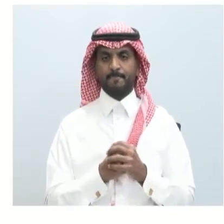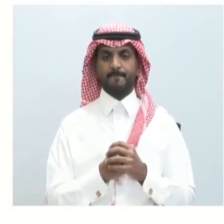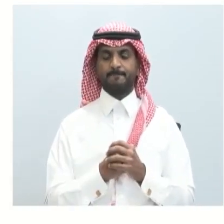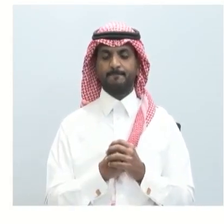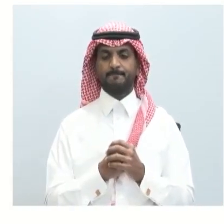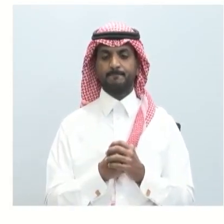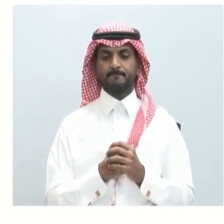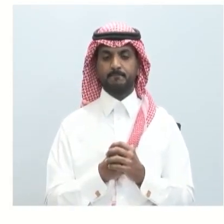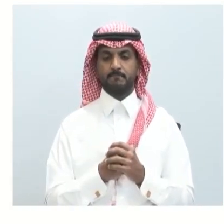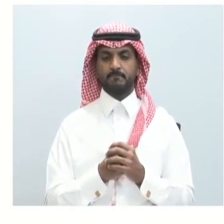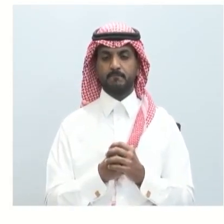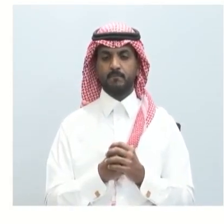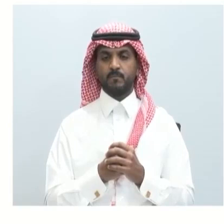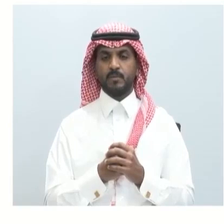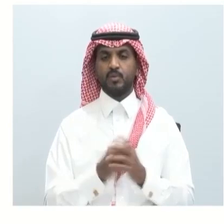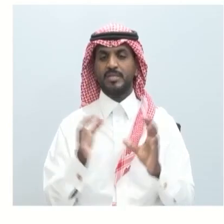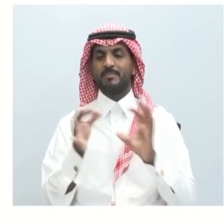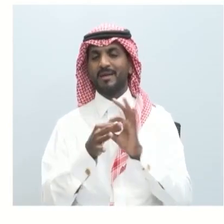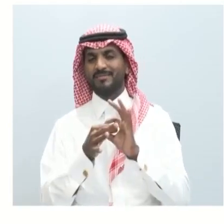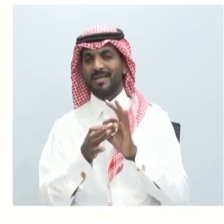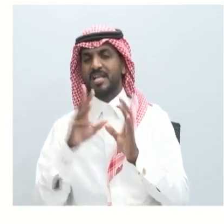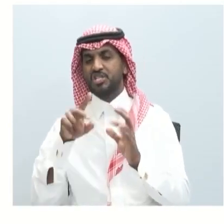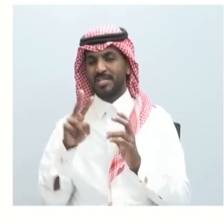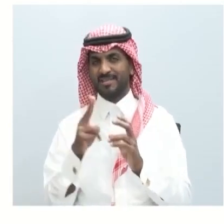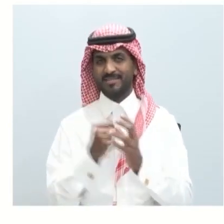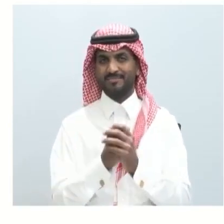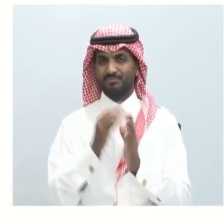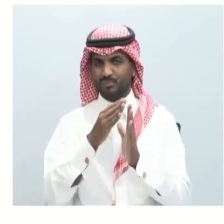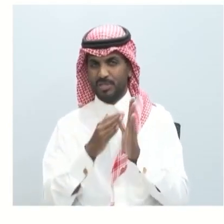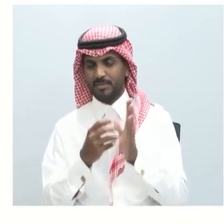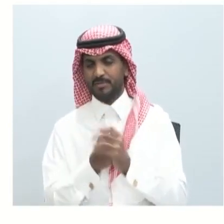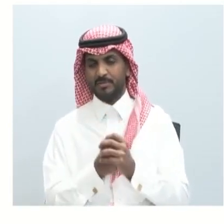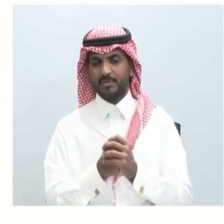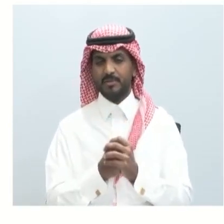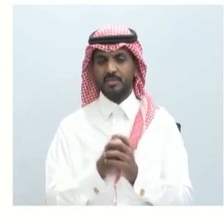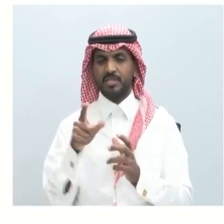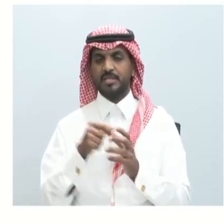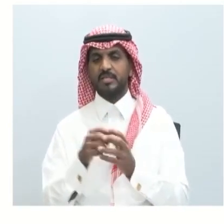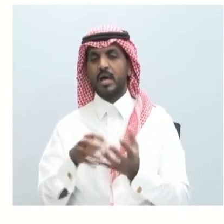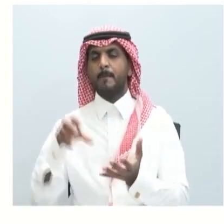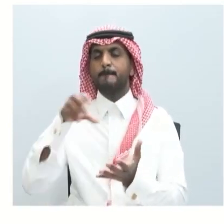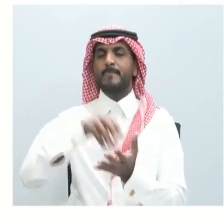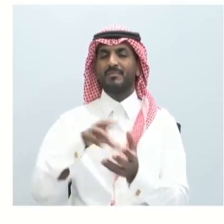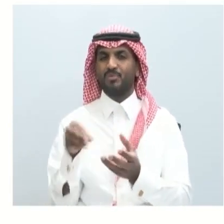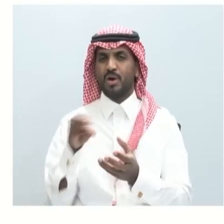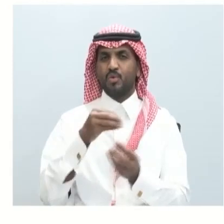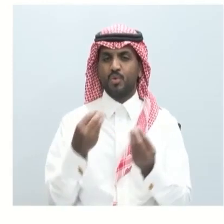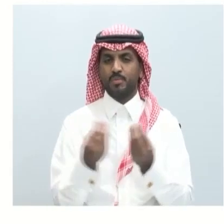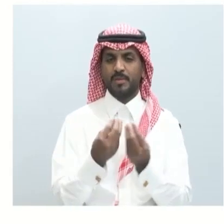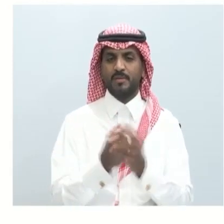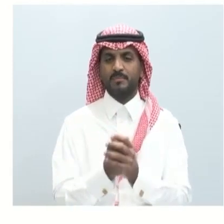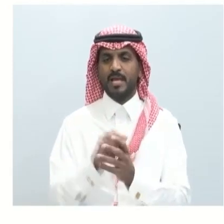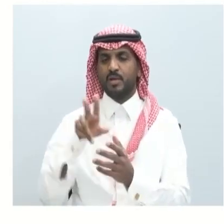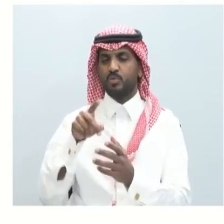المتطابقه في ارتباط الجينات عندما نعبر عن الجينات المرتبطه هي الجينات التي تقع بعضها قرب بعض على